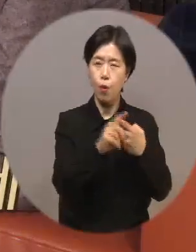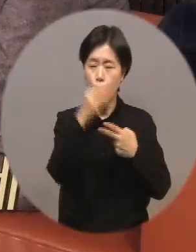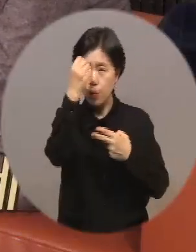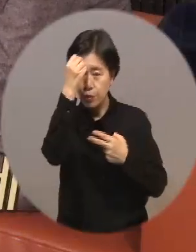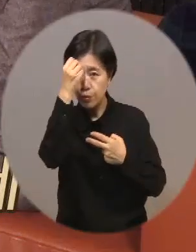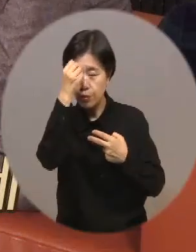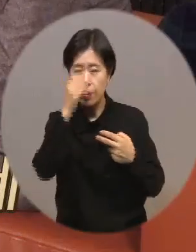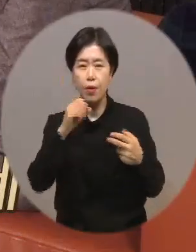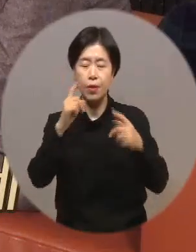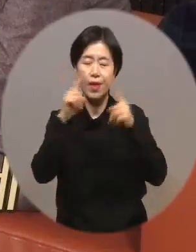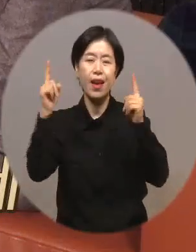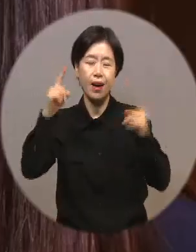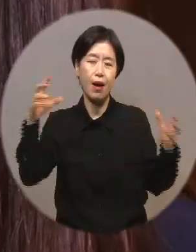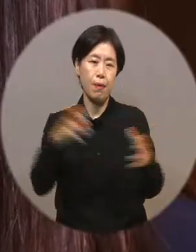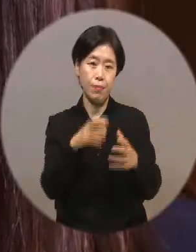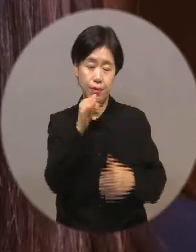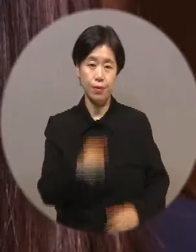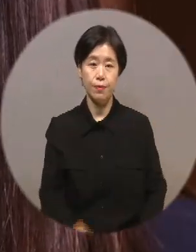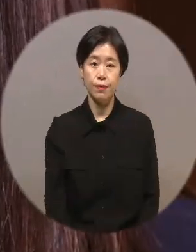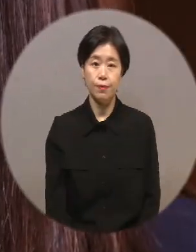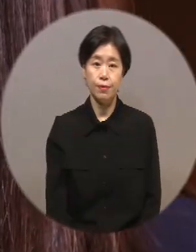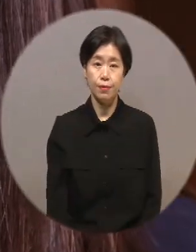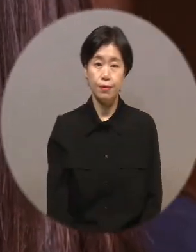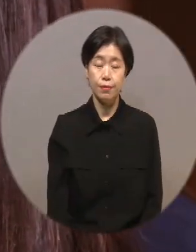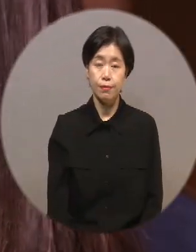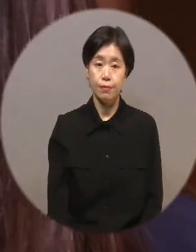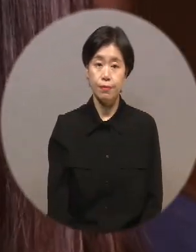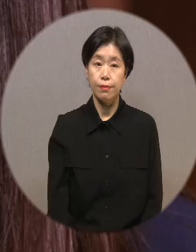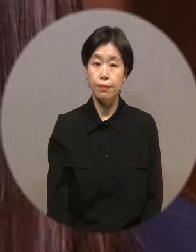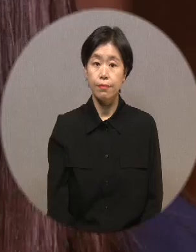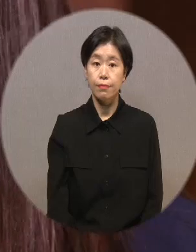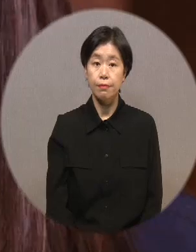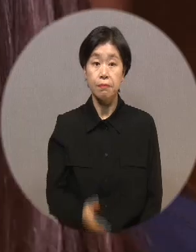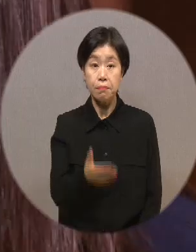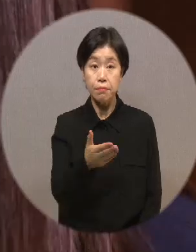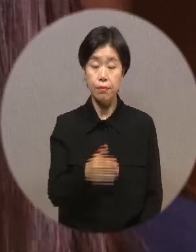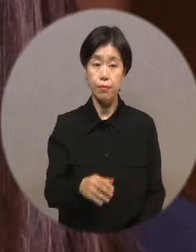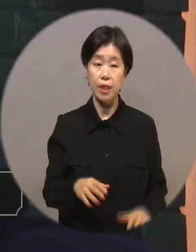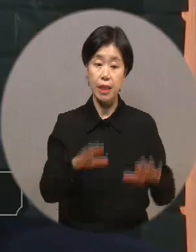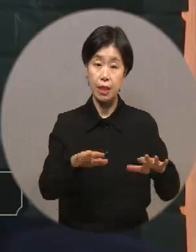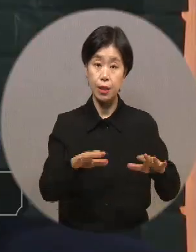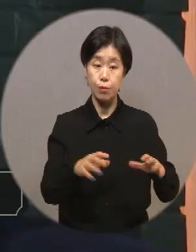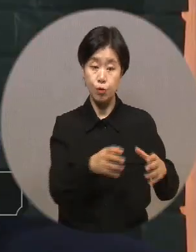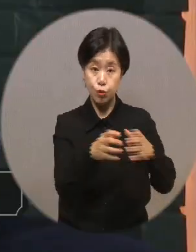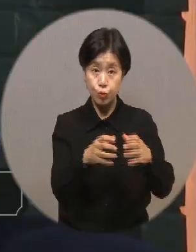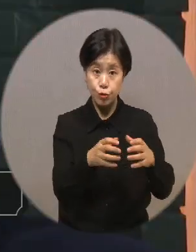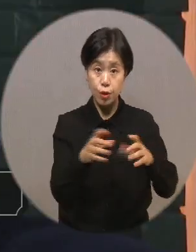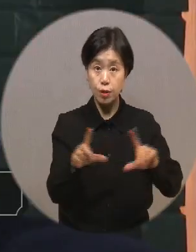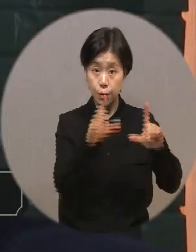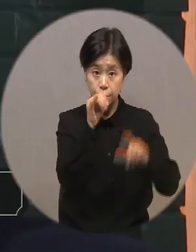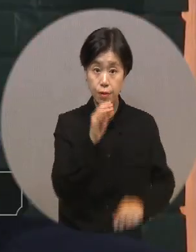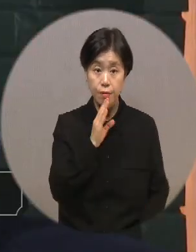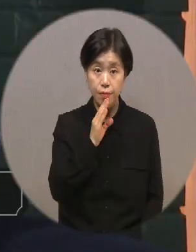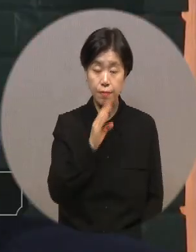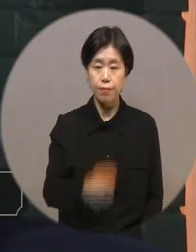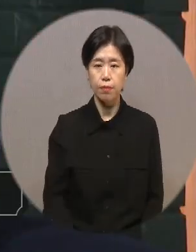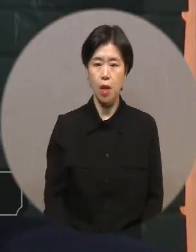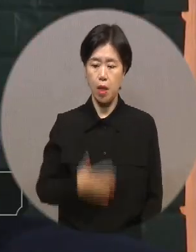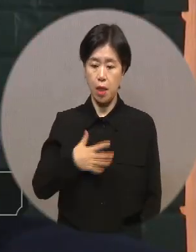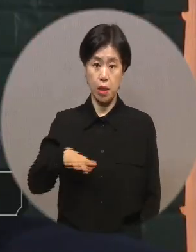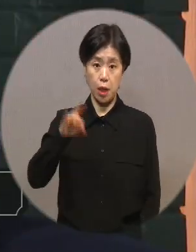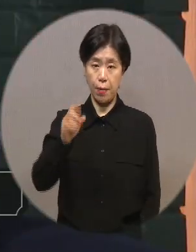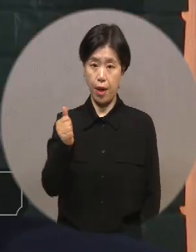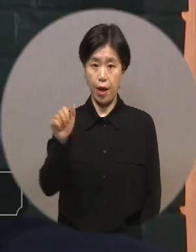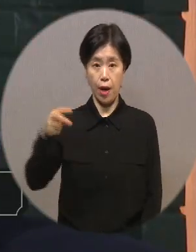거잖아요. 하룡이랑 살 때는 그룹홈 형태는 아니었고 네. 이제 어떻게 이게 넘어가게 된 건가요? 그러니까 처음에는 하룡이랑 살고